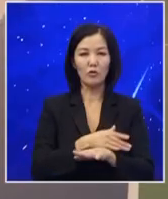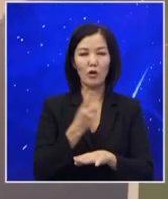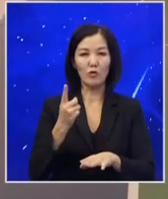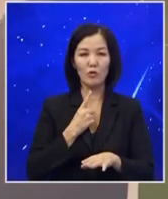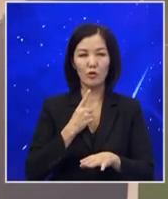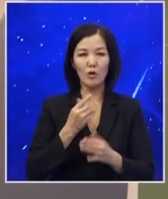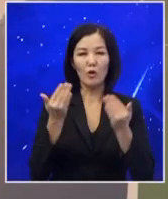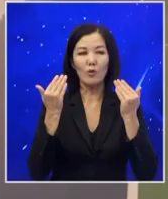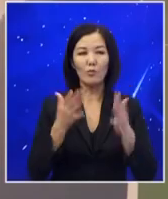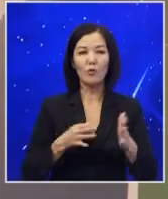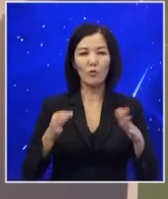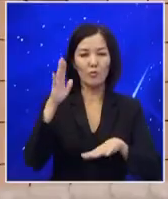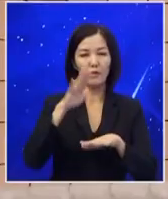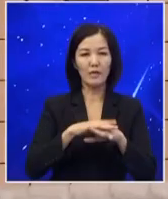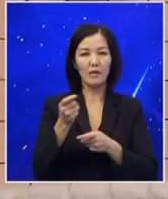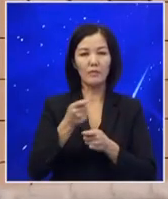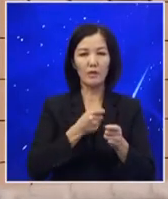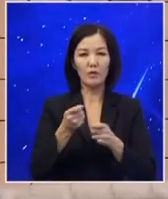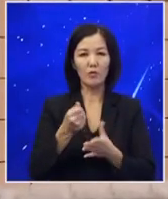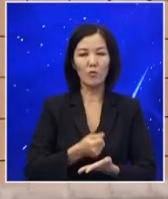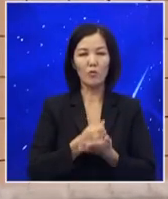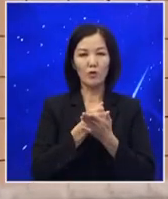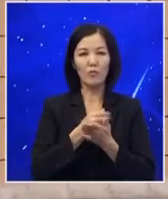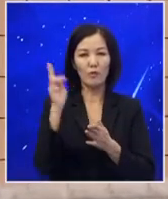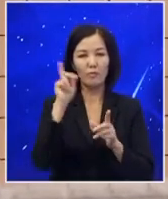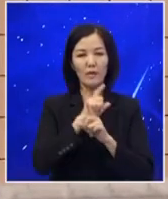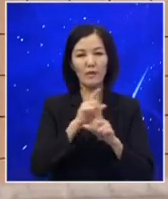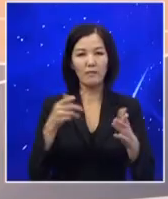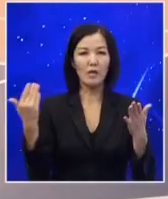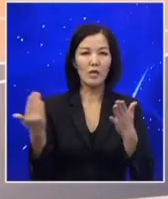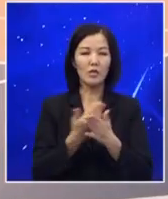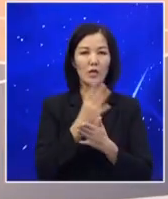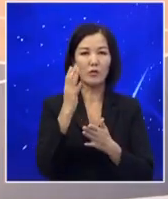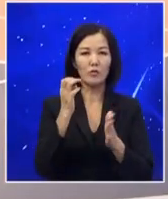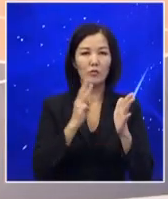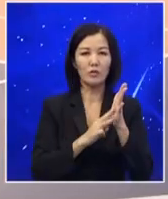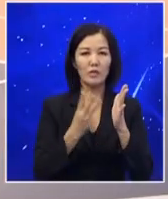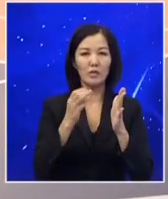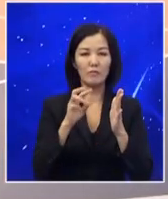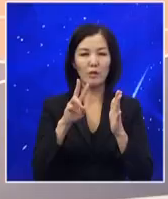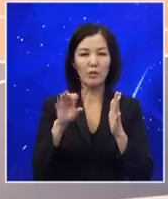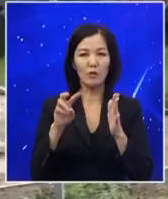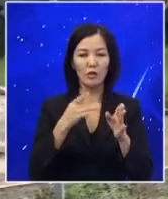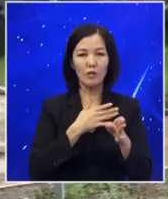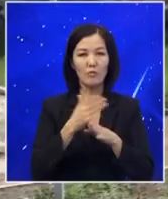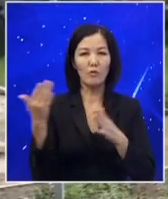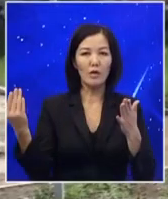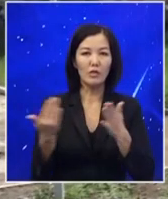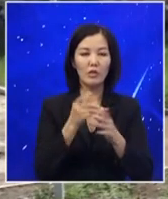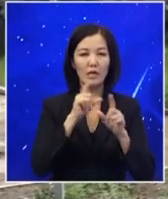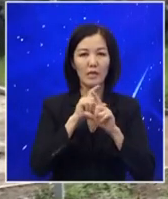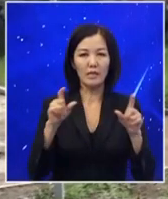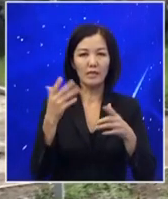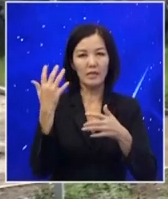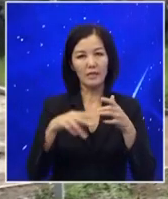Міне бүгін облыс әкімдігінің қолдауымен олқылықтың орны толды. 408 миллион тенге қаржы бөлініп, жаңа нысан тыңнан